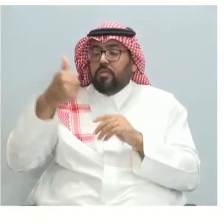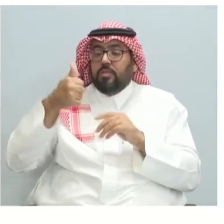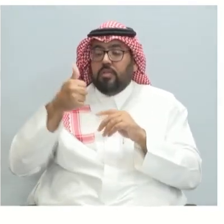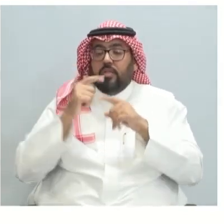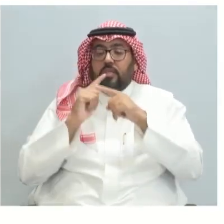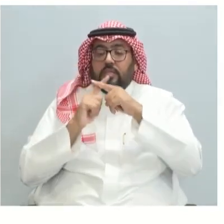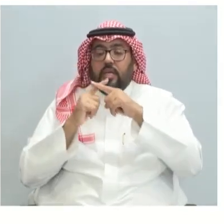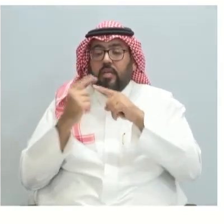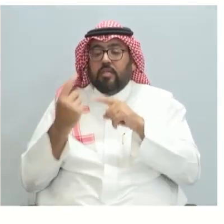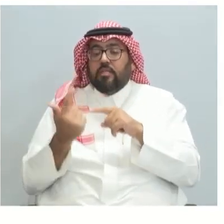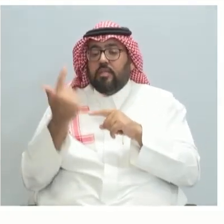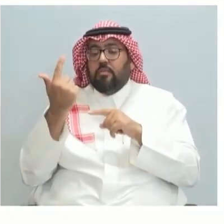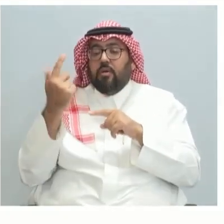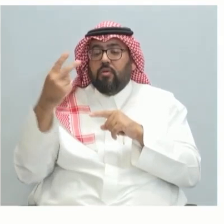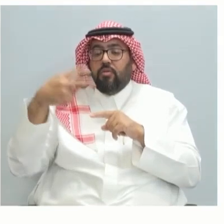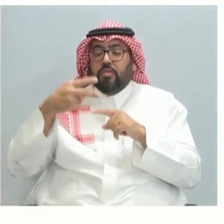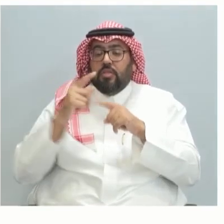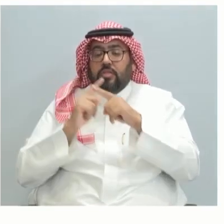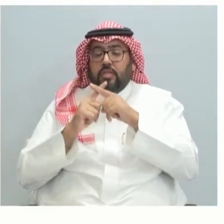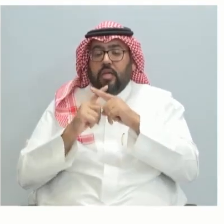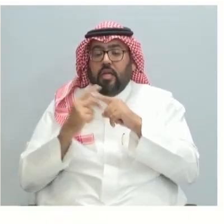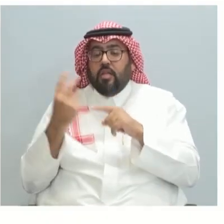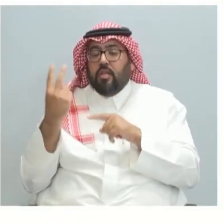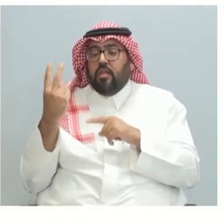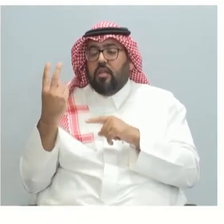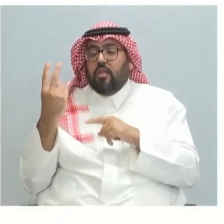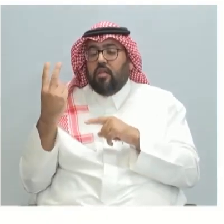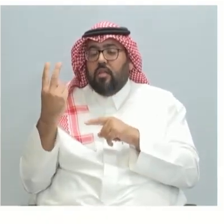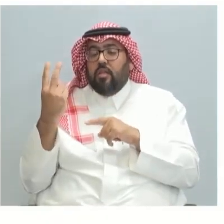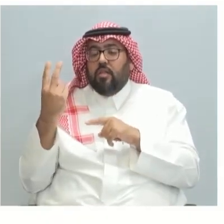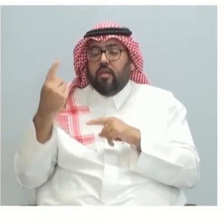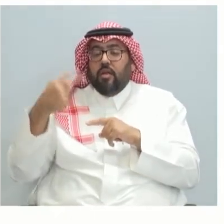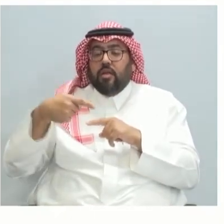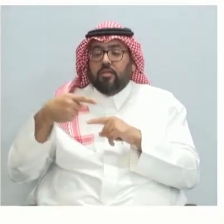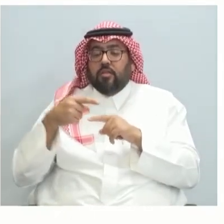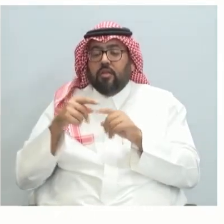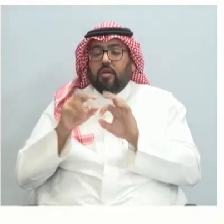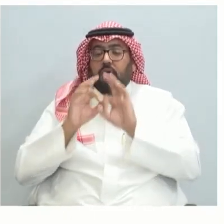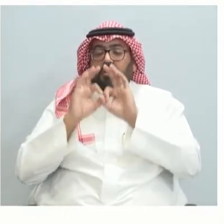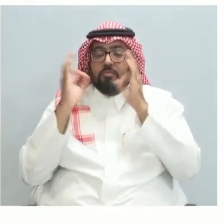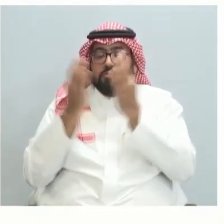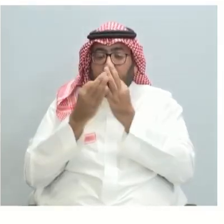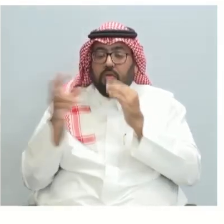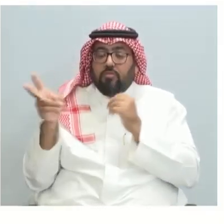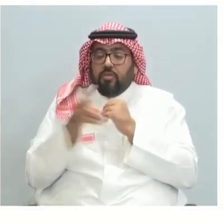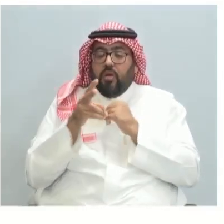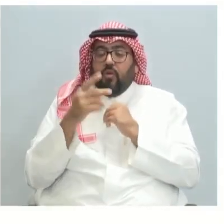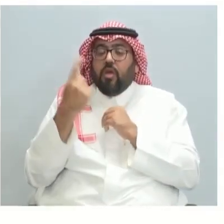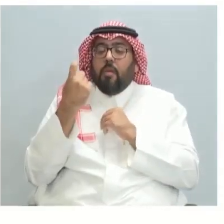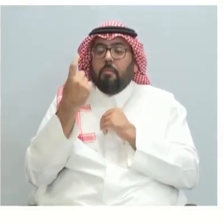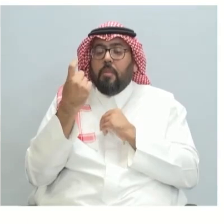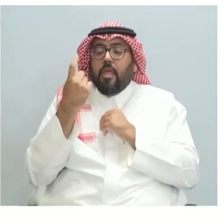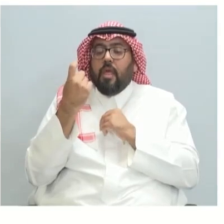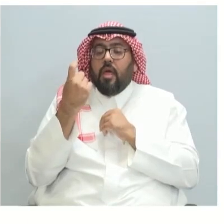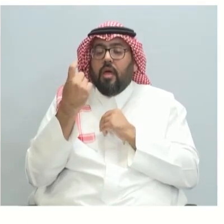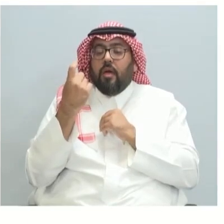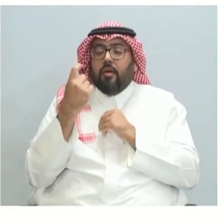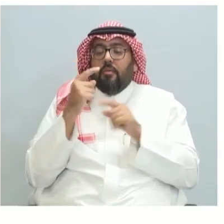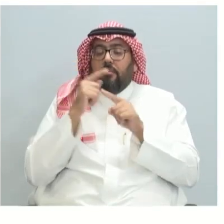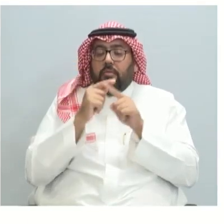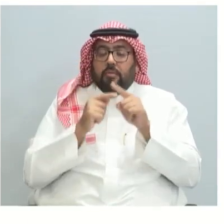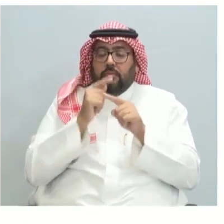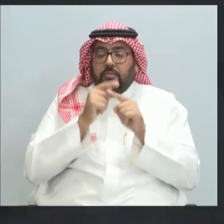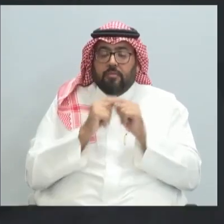+ 12 سوف نجد ان المجموع يساوي مئه في المئه الان نوجد زاويه القطاع الذي يمثل الاطفال